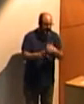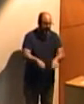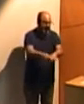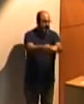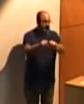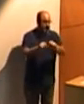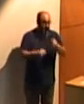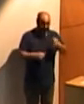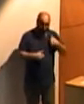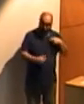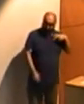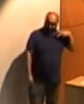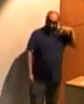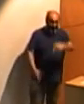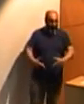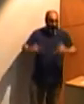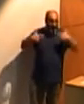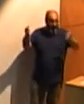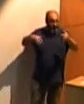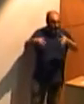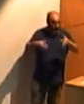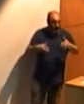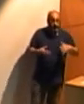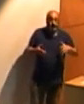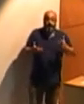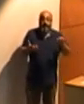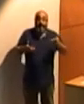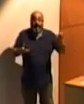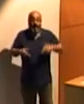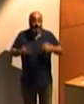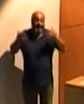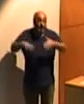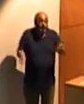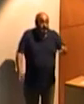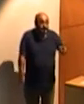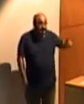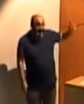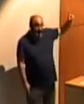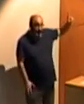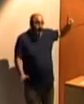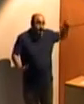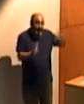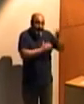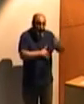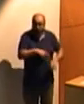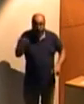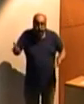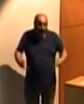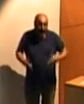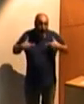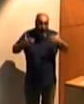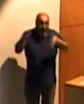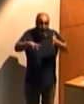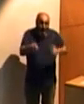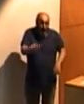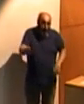d'entrer dans un atelier de création que certains vont appeler divine parce que là on est dans le monde chrétien que d'autres tout simplement appelée